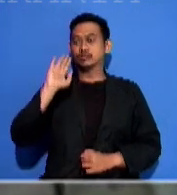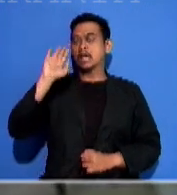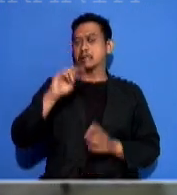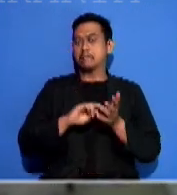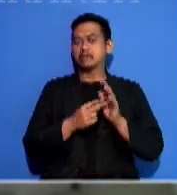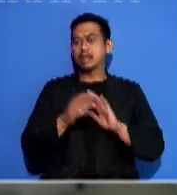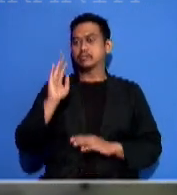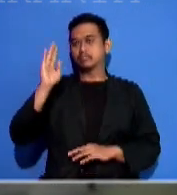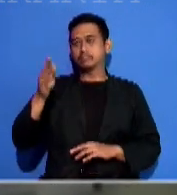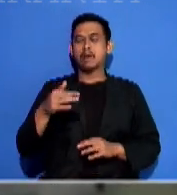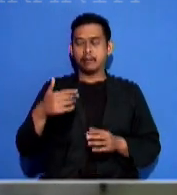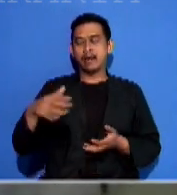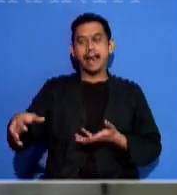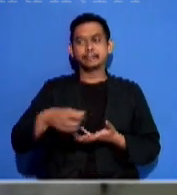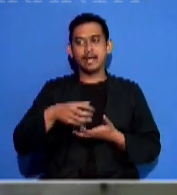meresani tanggal